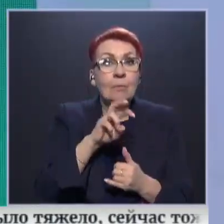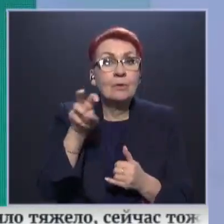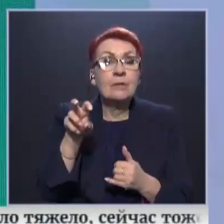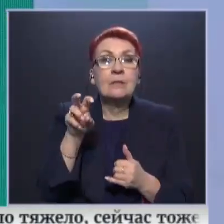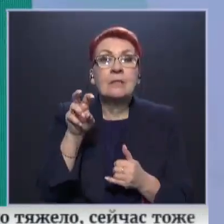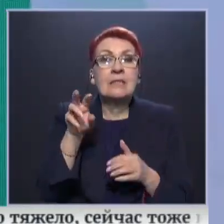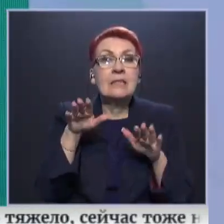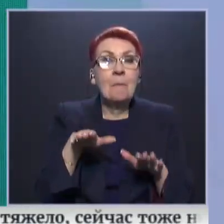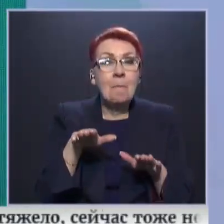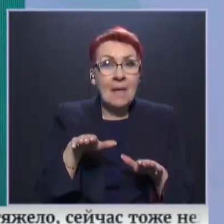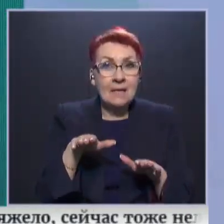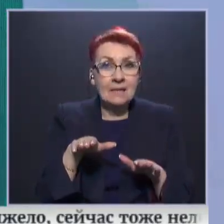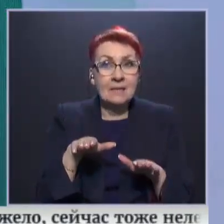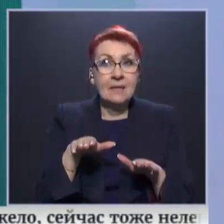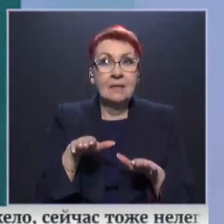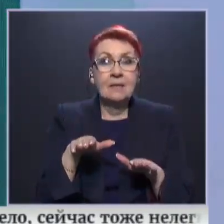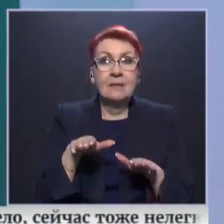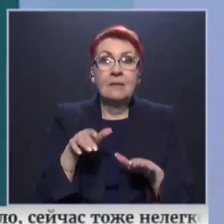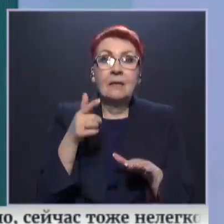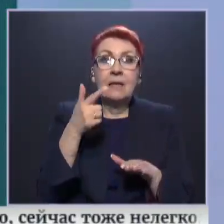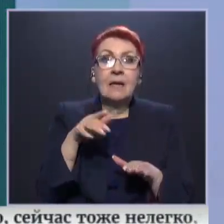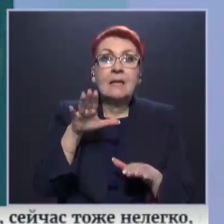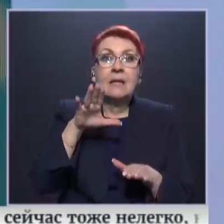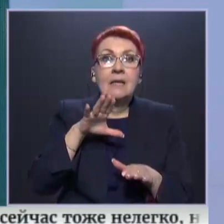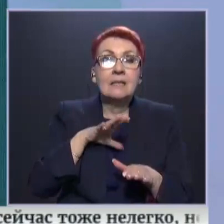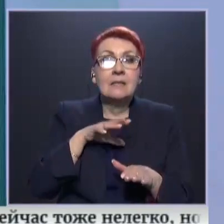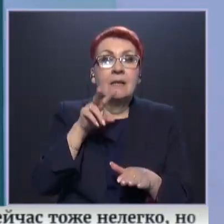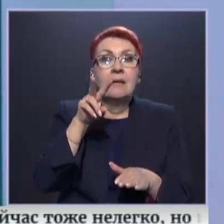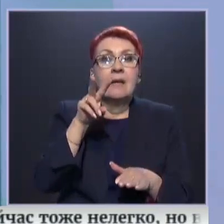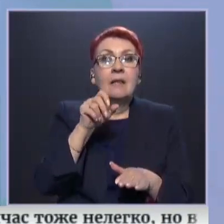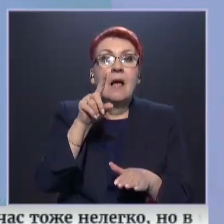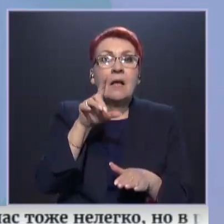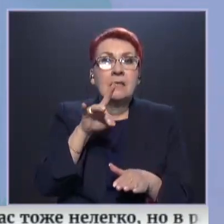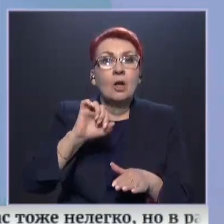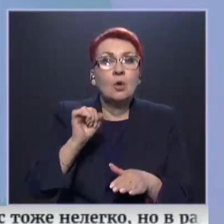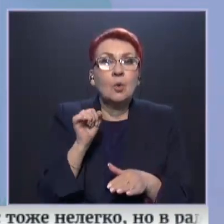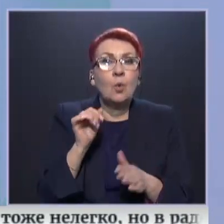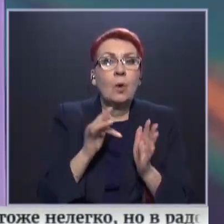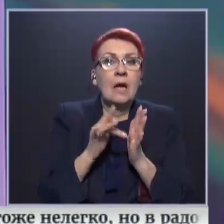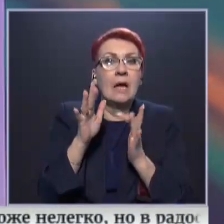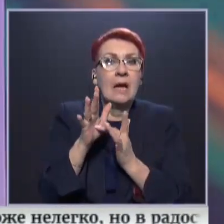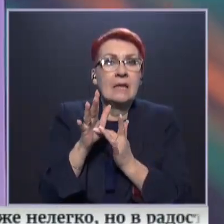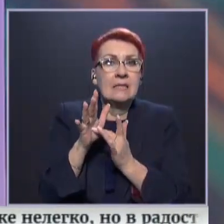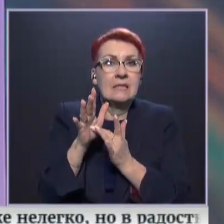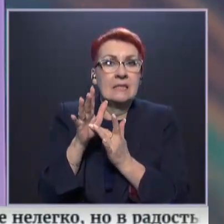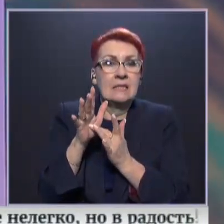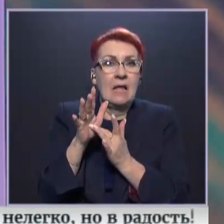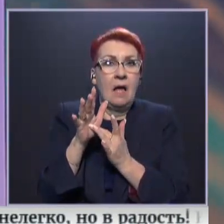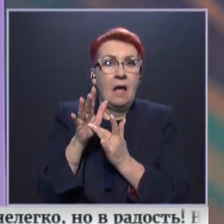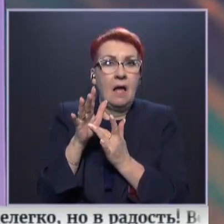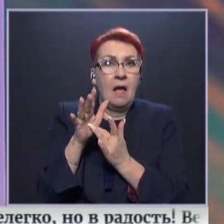место, где был положен Лазарь, друг Христа, и откуда он